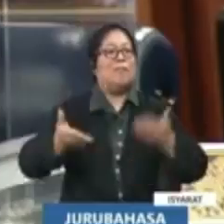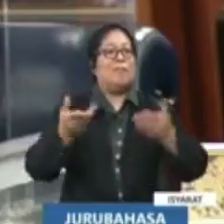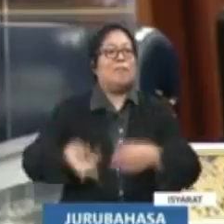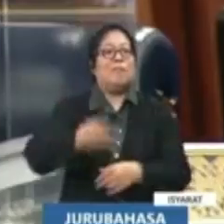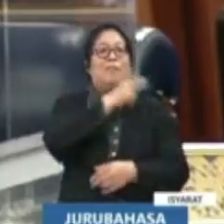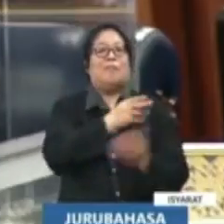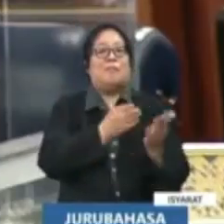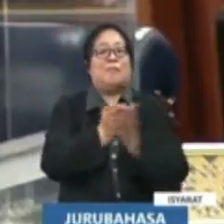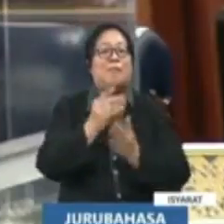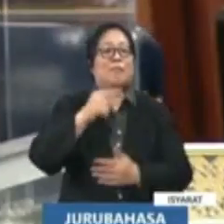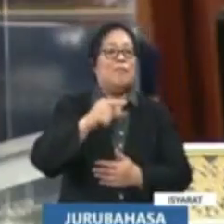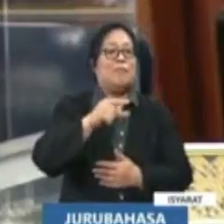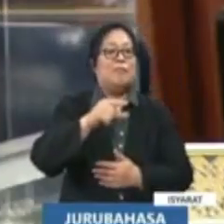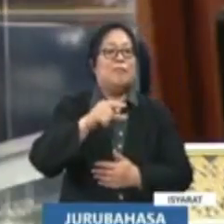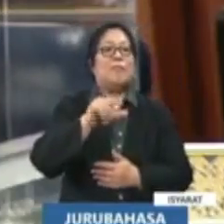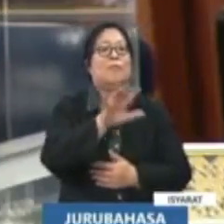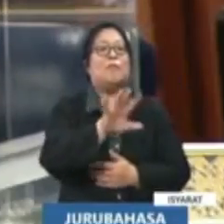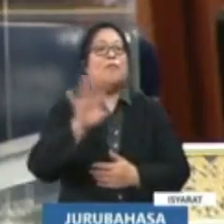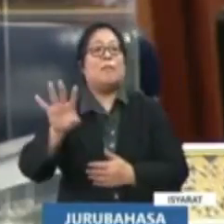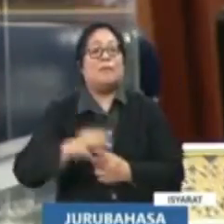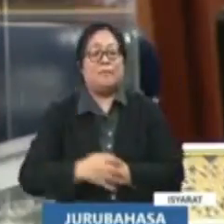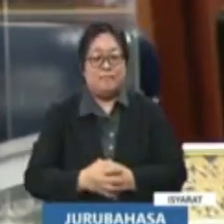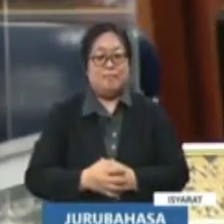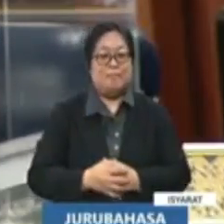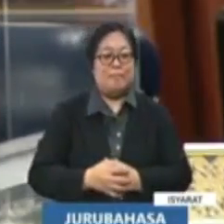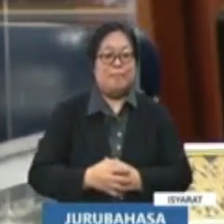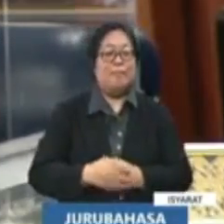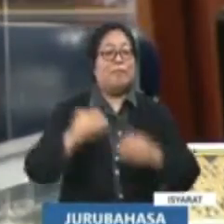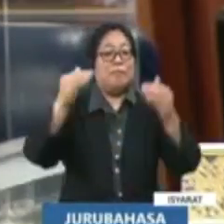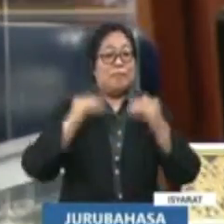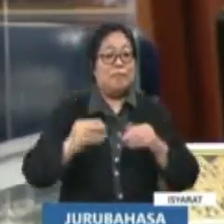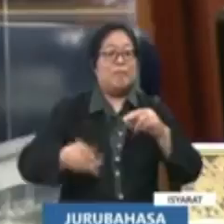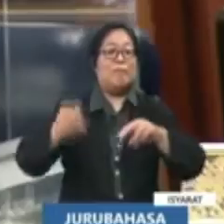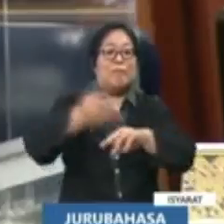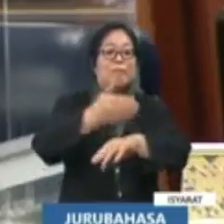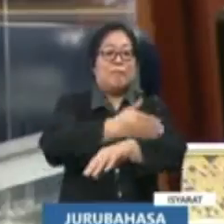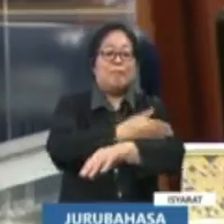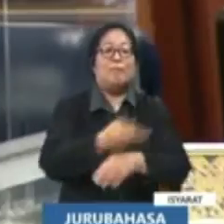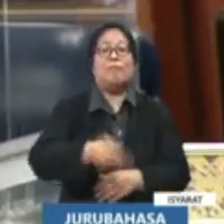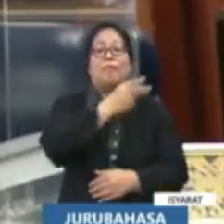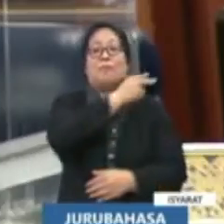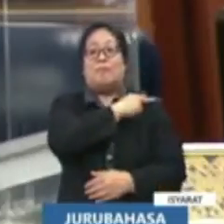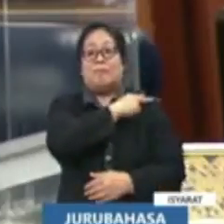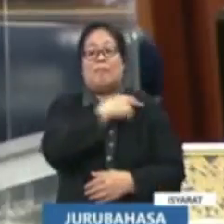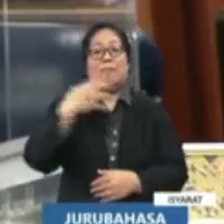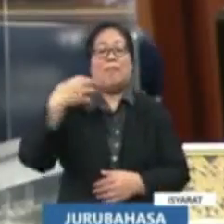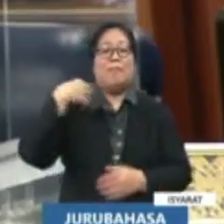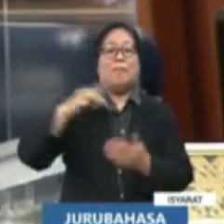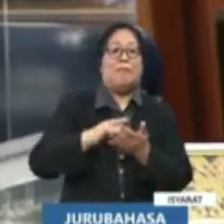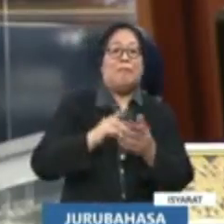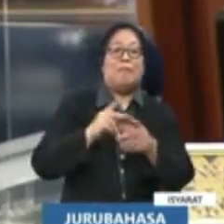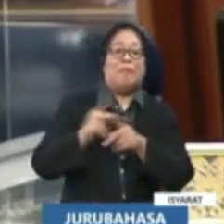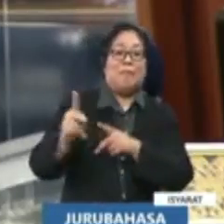Karena Judi 54 yang kelapanya menambah baik kenaikan pangkat pegawai